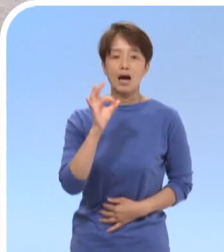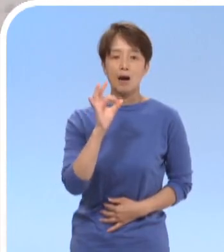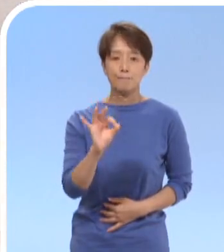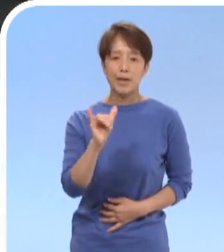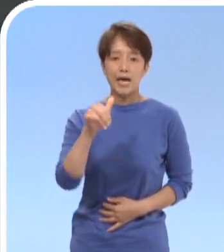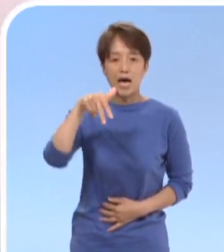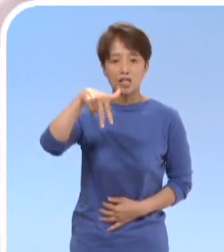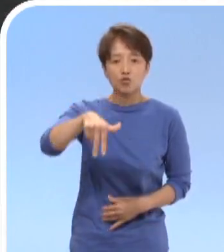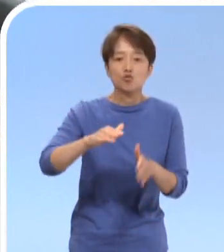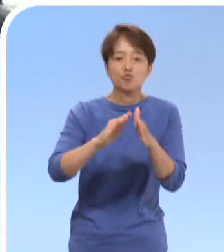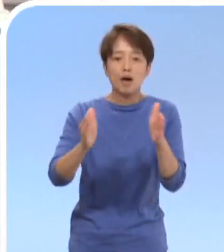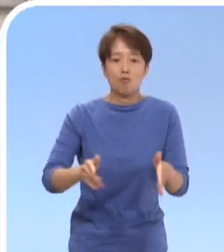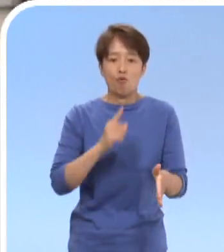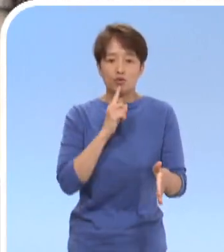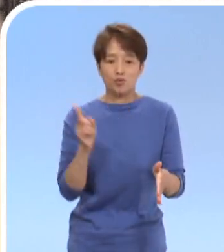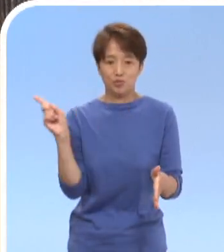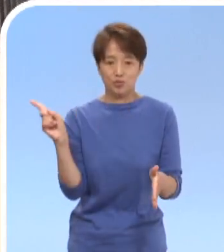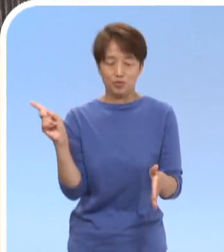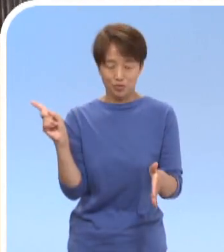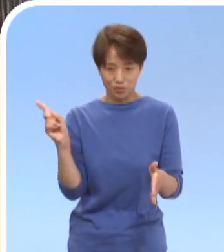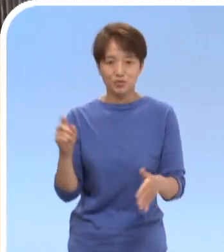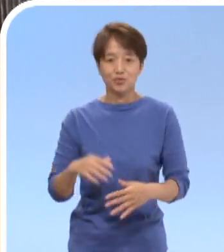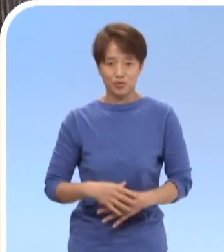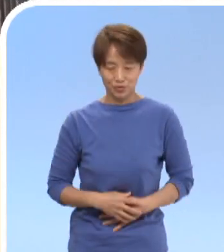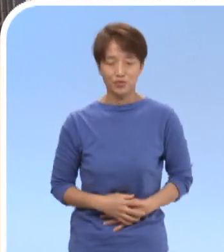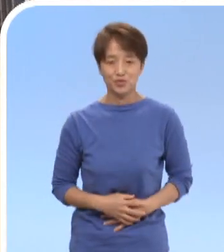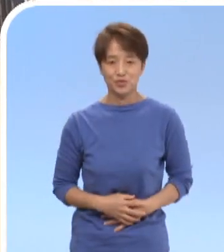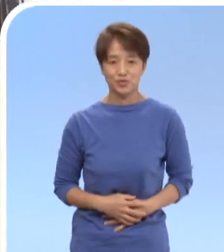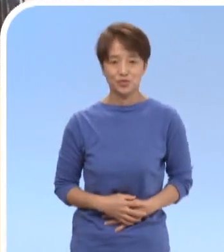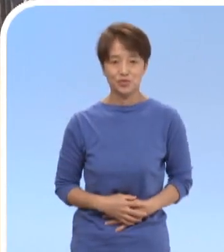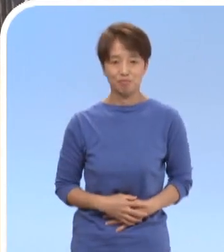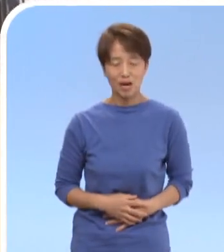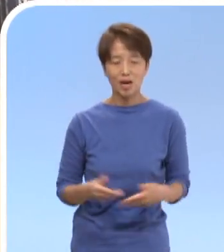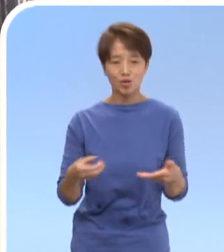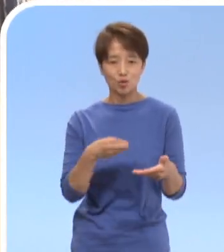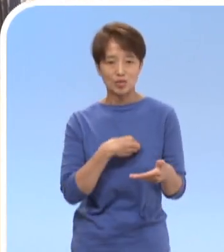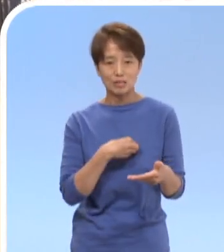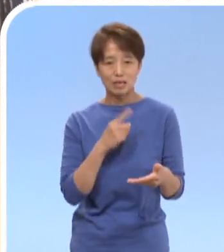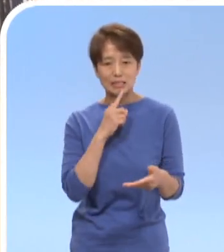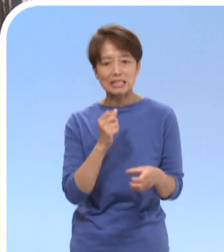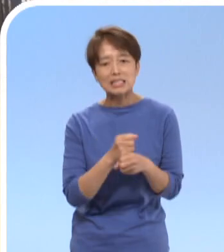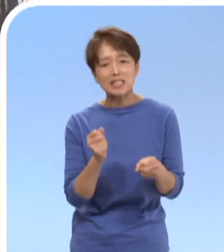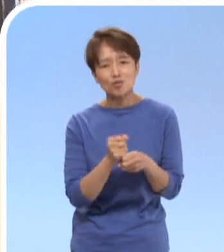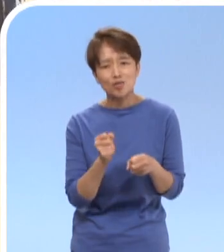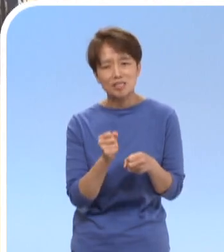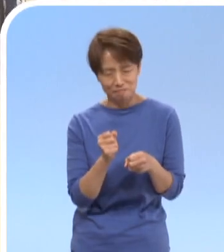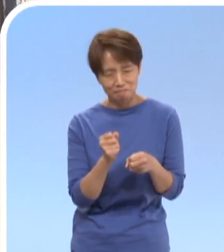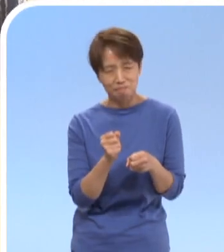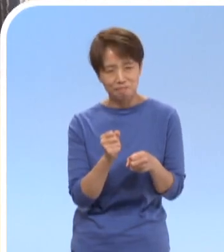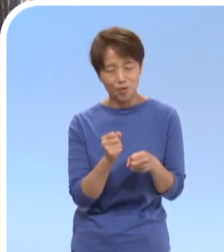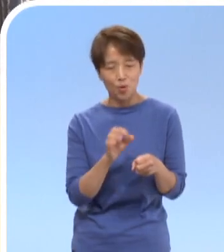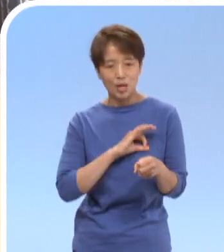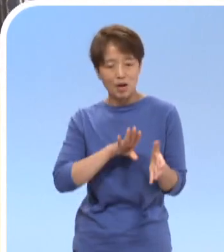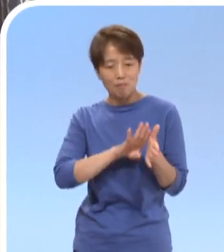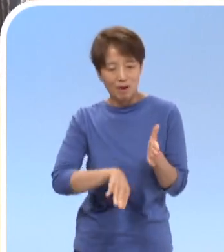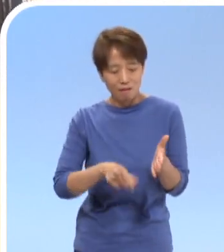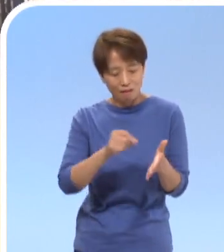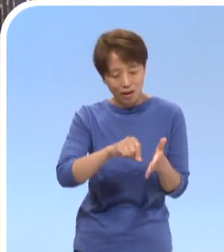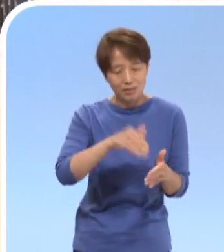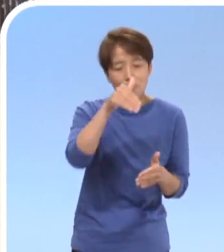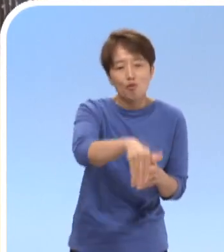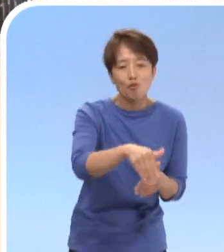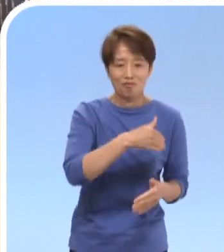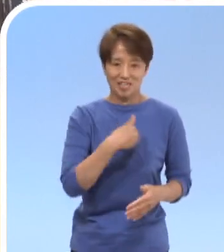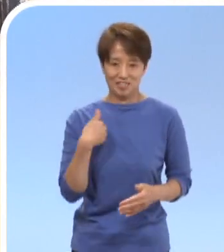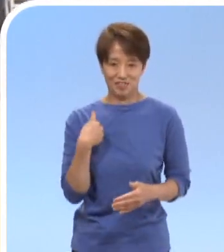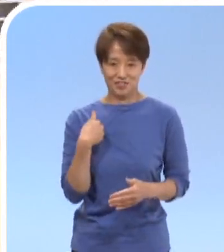ね、いわゆる目安箱っていうものなんです、 はいはい、 それで従業員の人が言いにくいことを無記名で入れてもらう